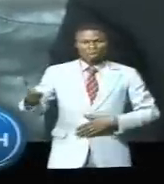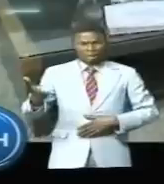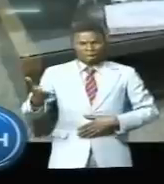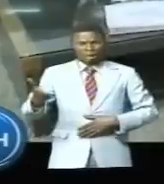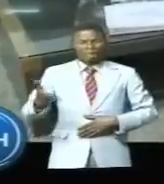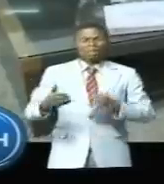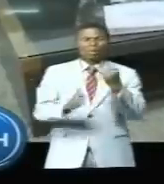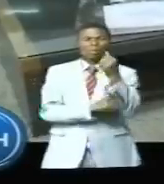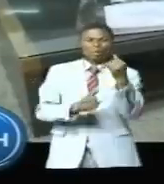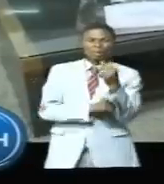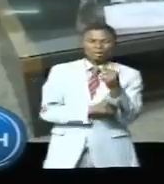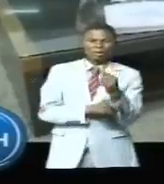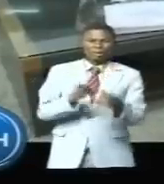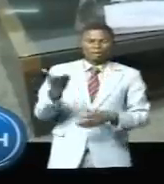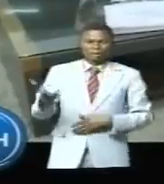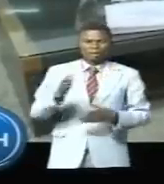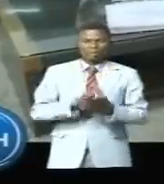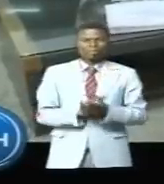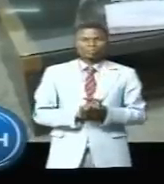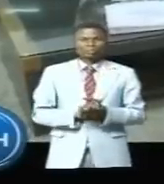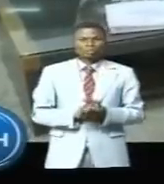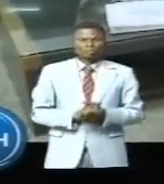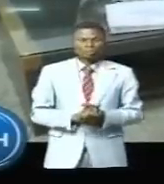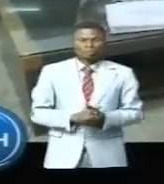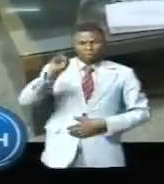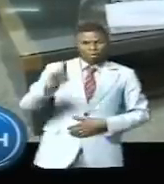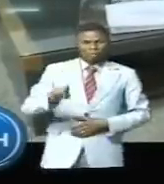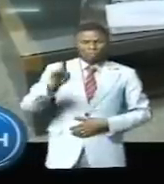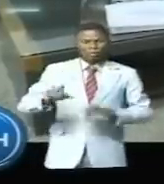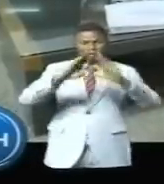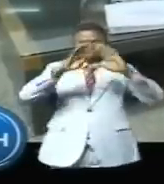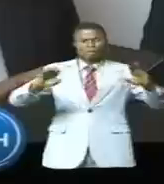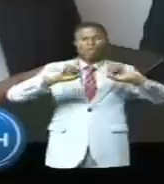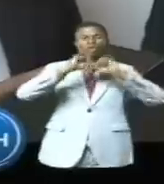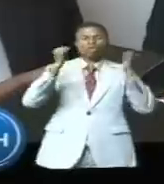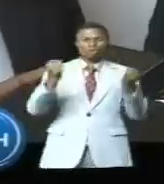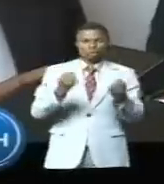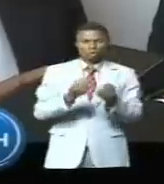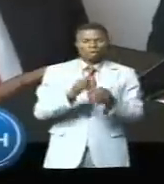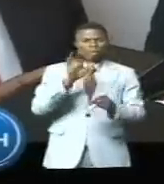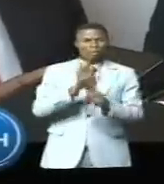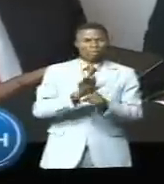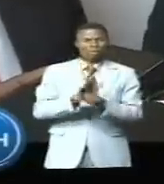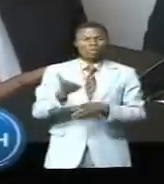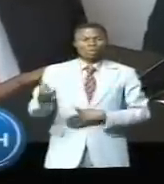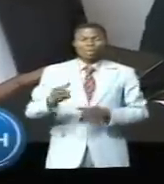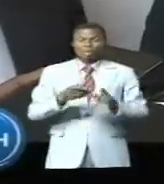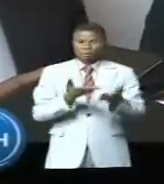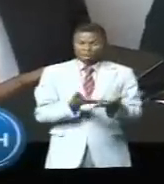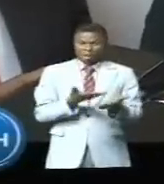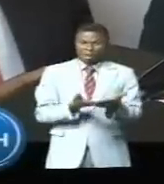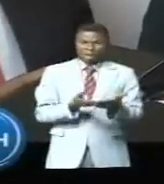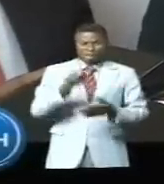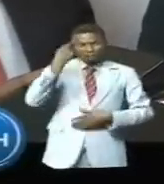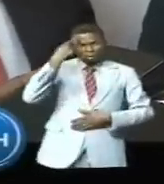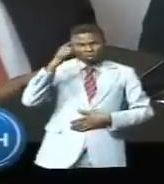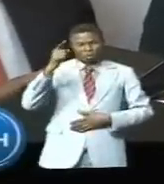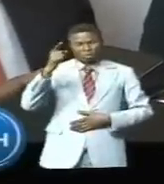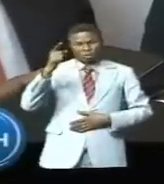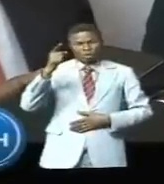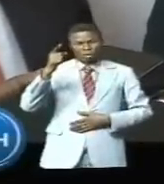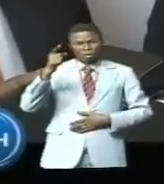délai de 2 ans. Les besoins en logements sociaux sont énormes, mais ici, pour